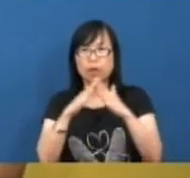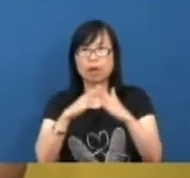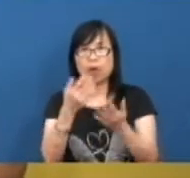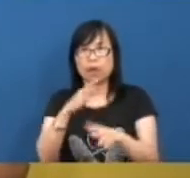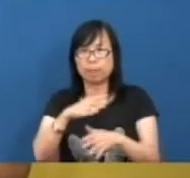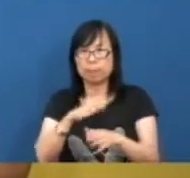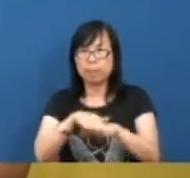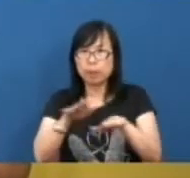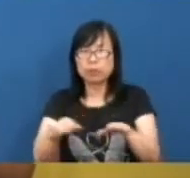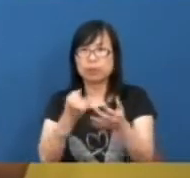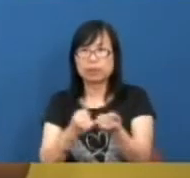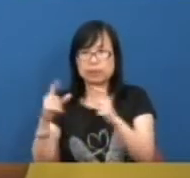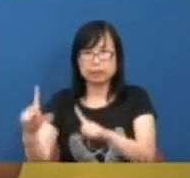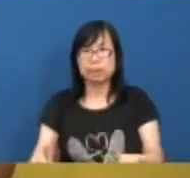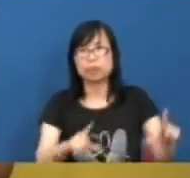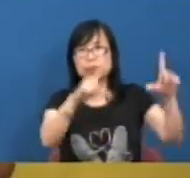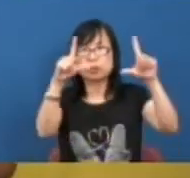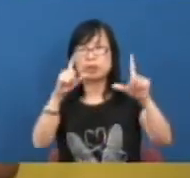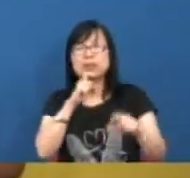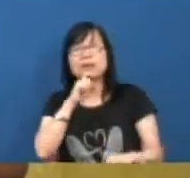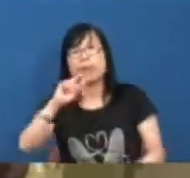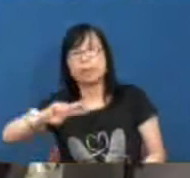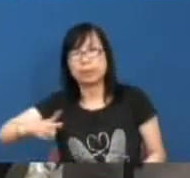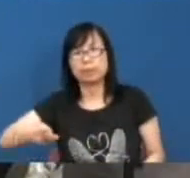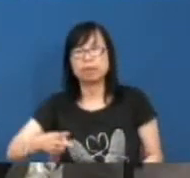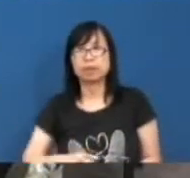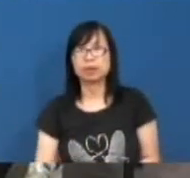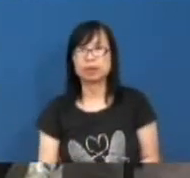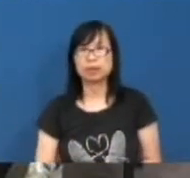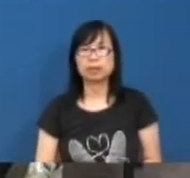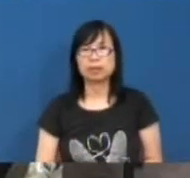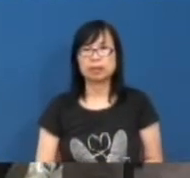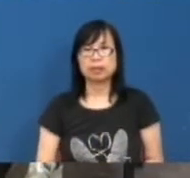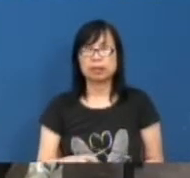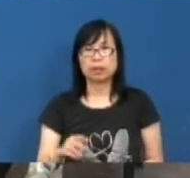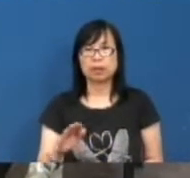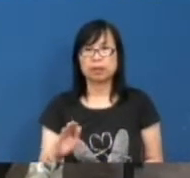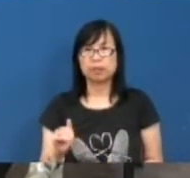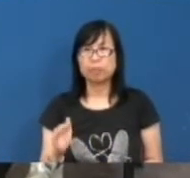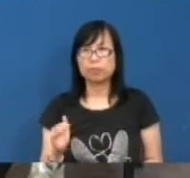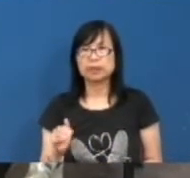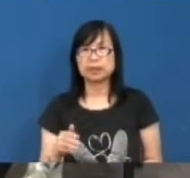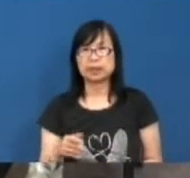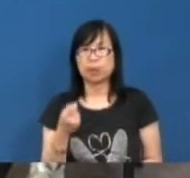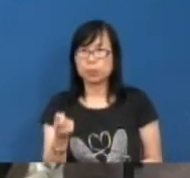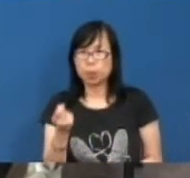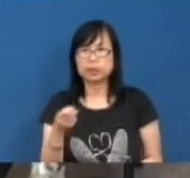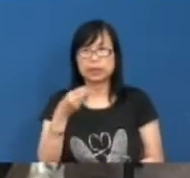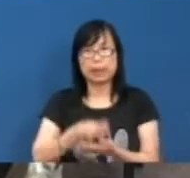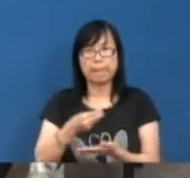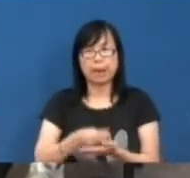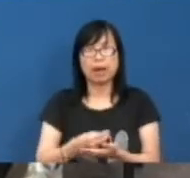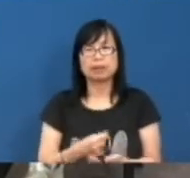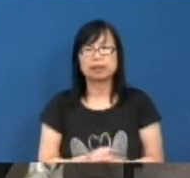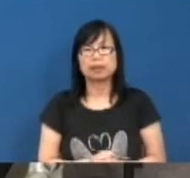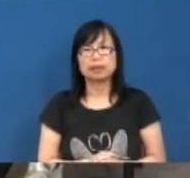嘅即係個情況都會有變化。咁所以你話係咪真係可以咁？咁輕而易舉買一個幾百萬一